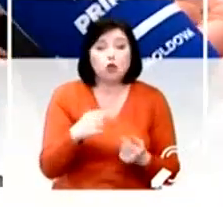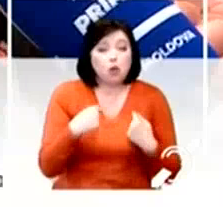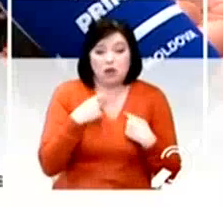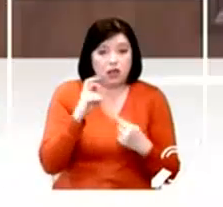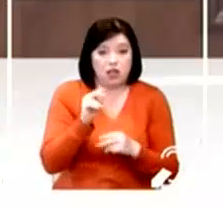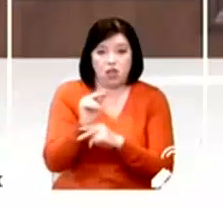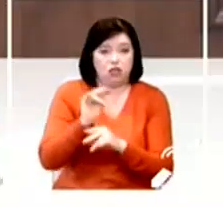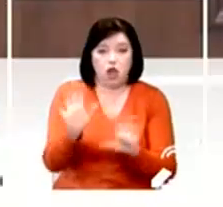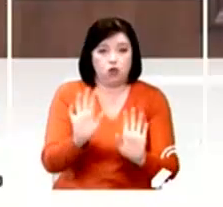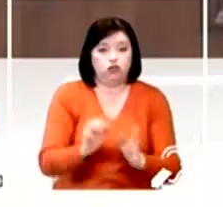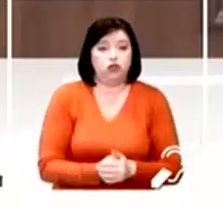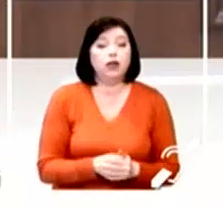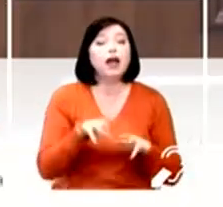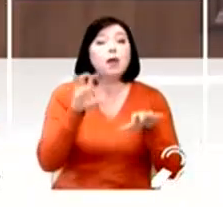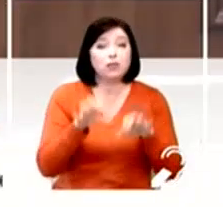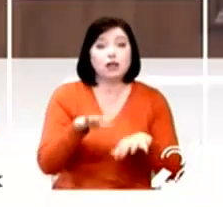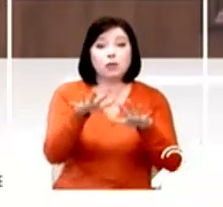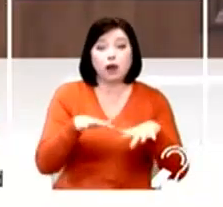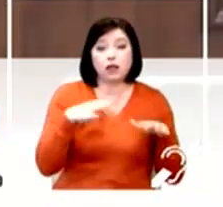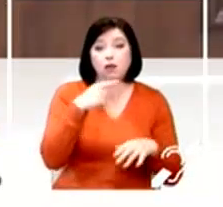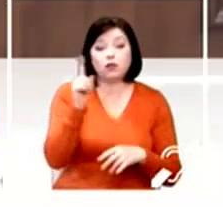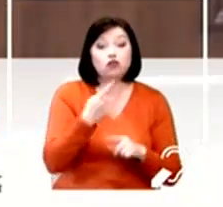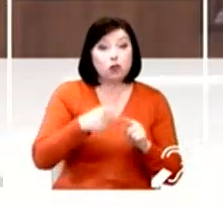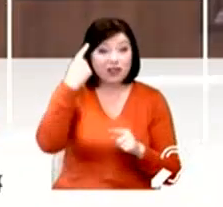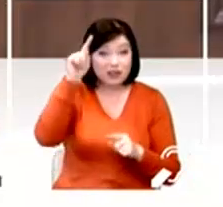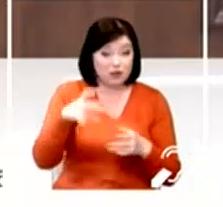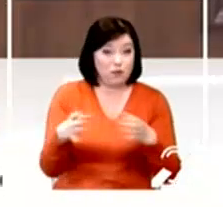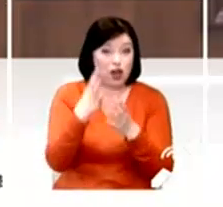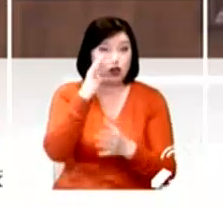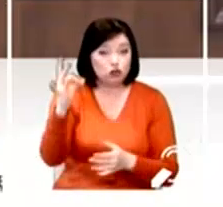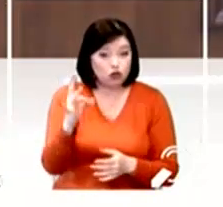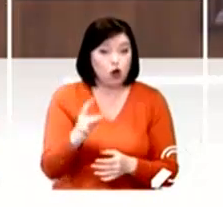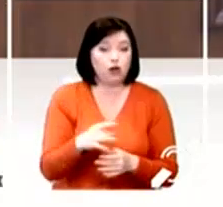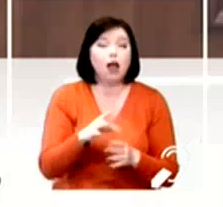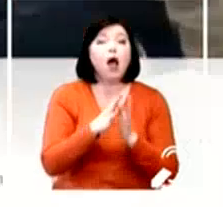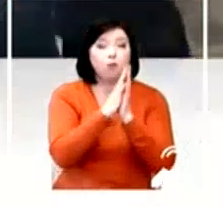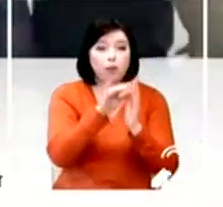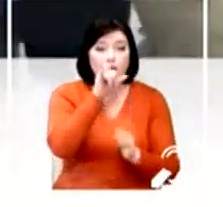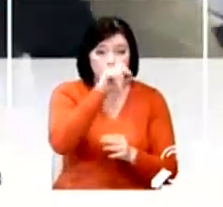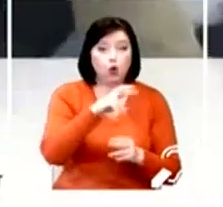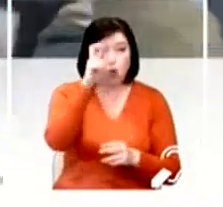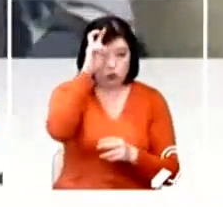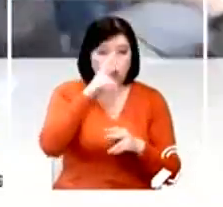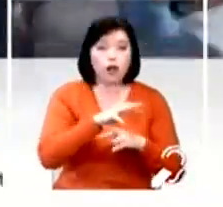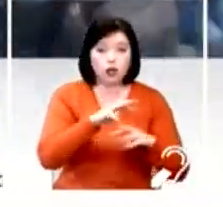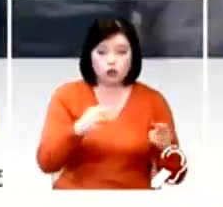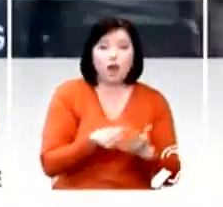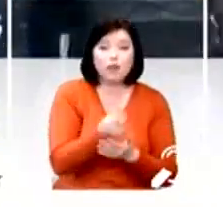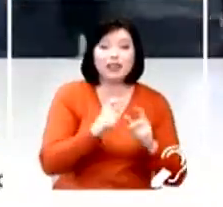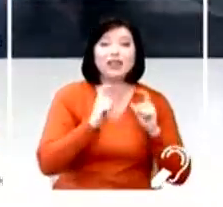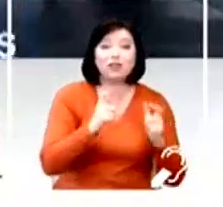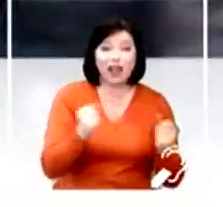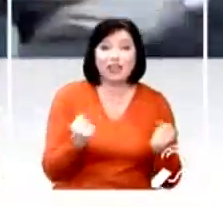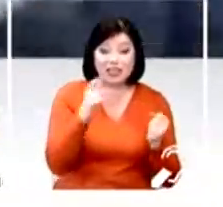inițiativa noastră. Președintele Parlamentului spune că inițiativa Partidului Șor de a le cere autorităților să plătească facturile pentru lunele